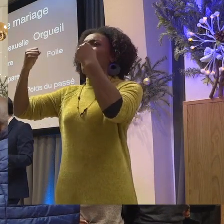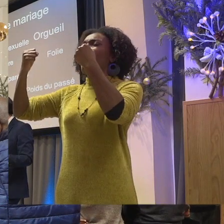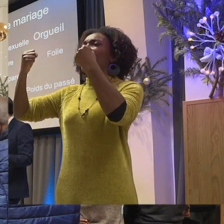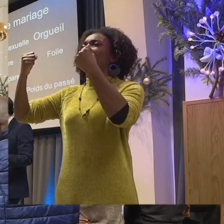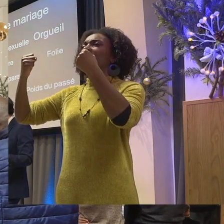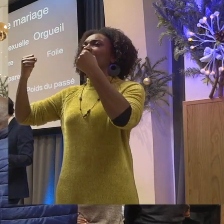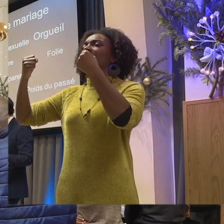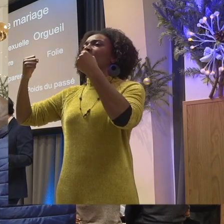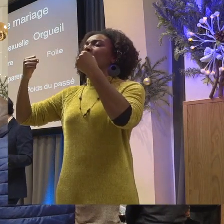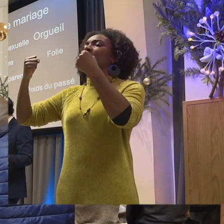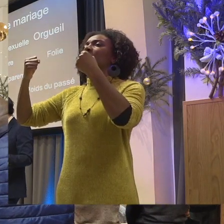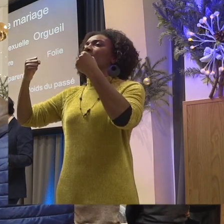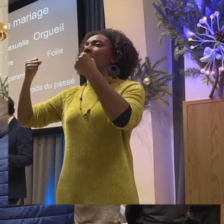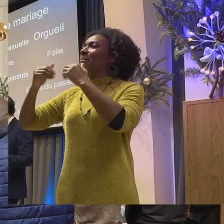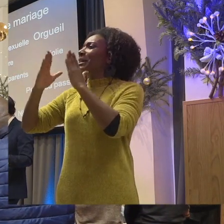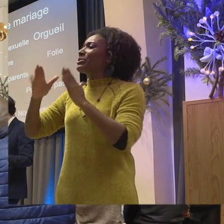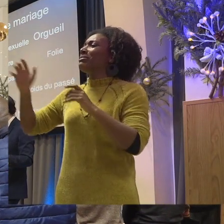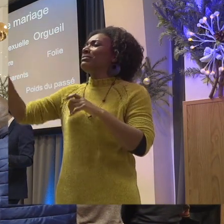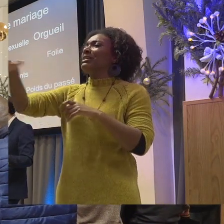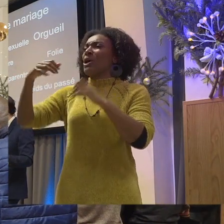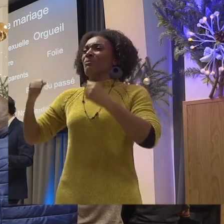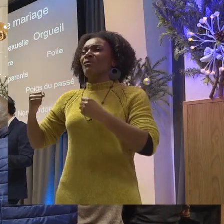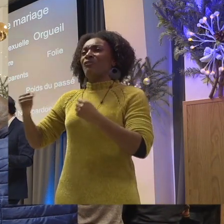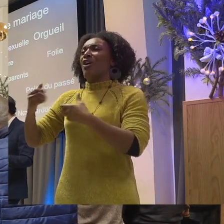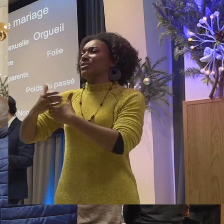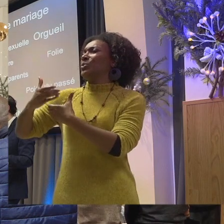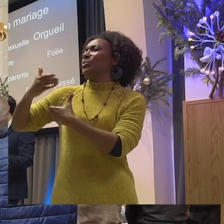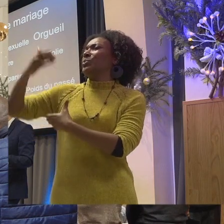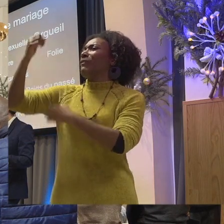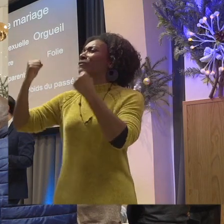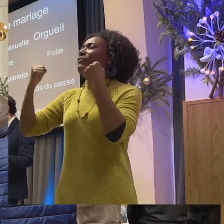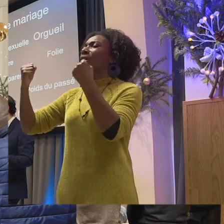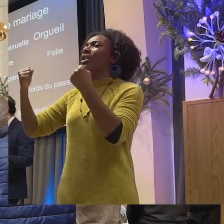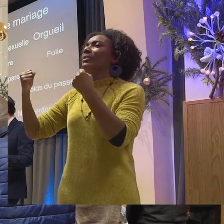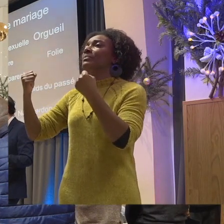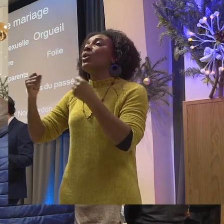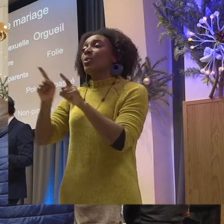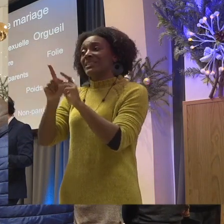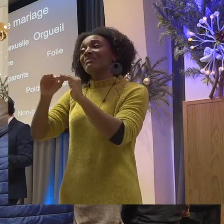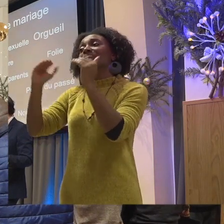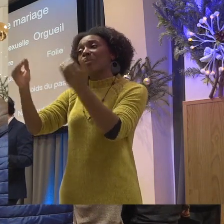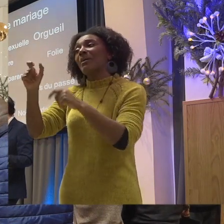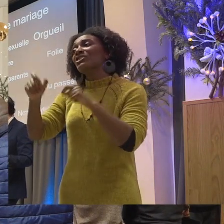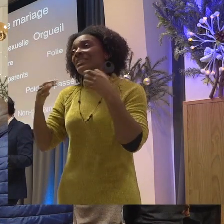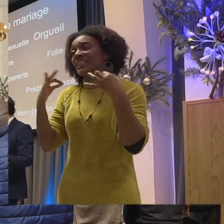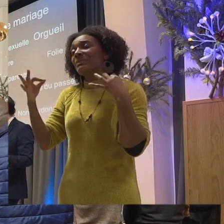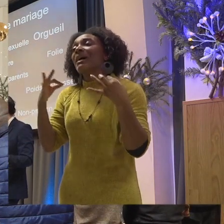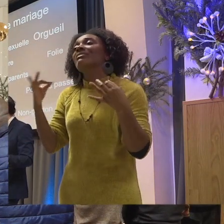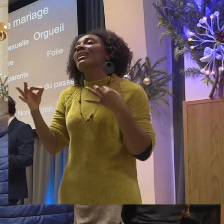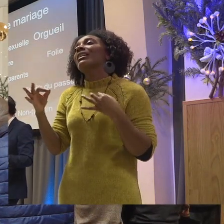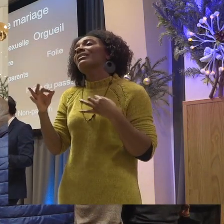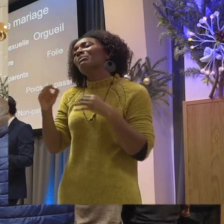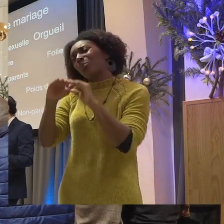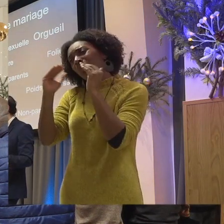forteresse imprenable. Seigneur, garde les couples de cette église. Garde ceux qui sont célibataires et qui le vivent, Seigneur, en accord avec ta